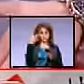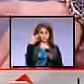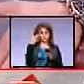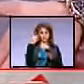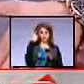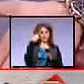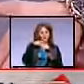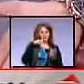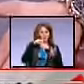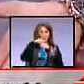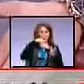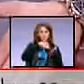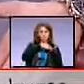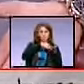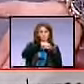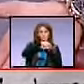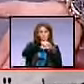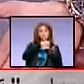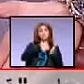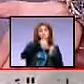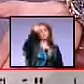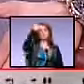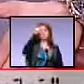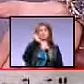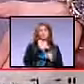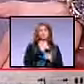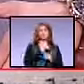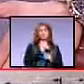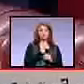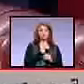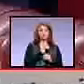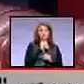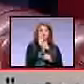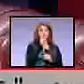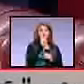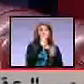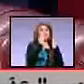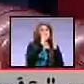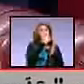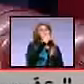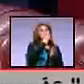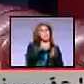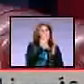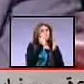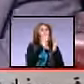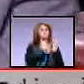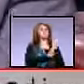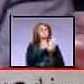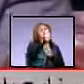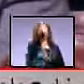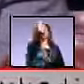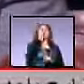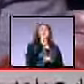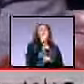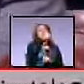لورا. انت الحمد لله يعني الوالده العظيمه داعيه لك، ربنا يديها الصحه يا رب، لسه هنتكلم عليها، لكن واضح ان